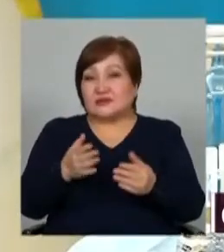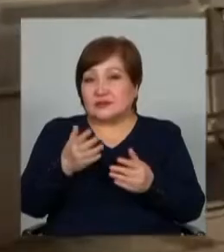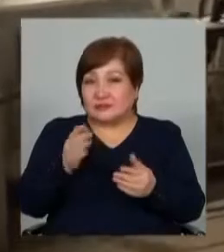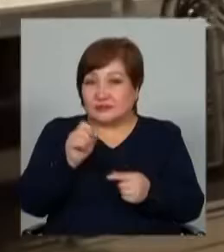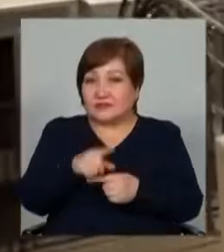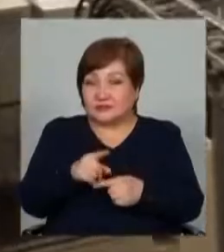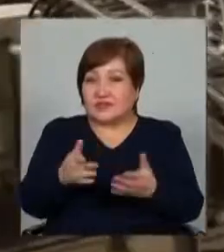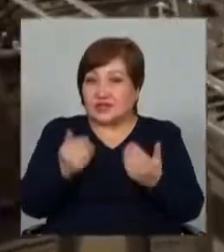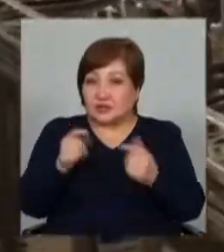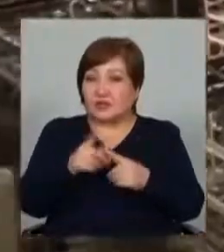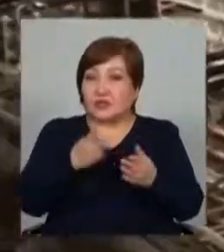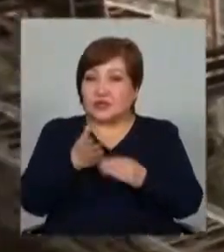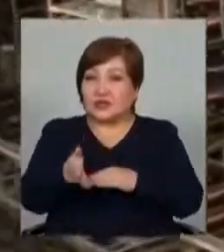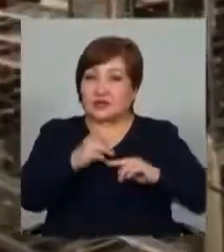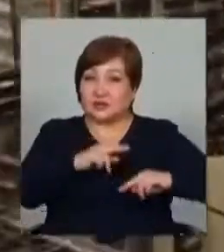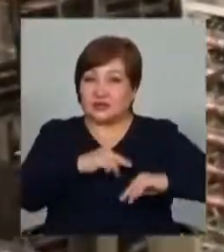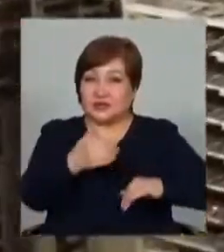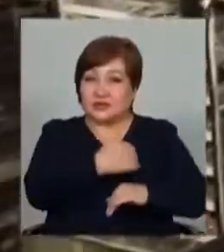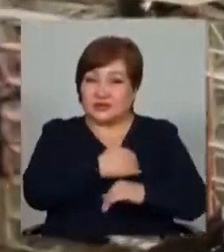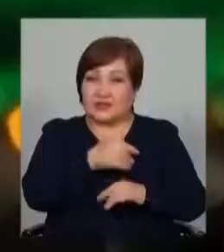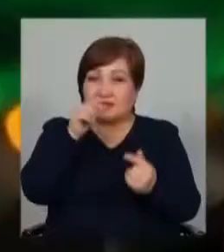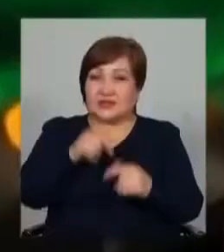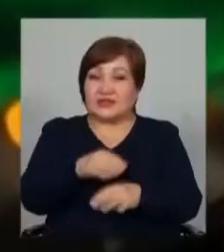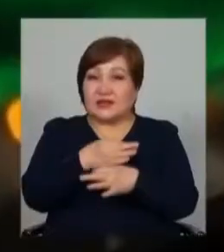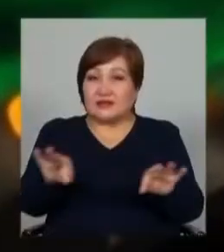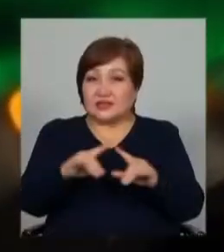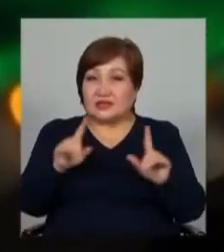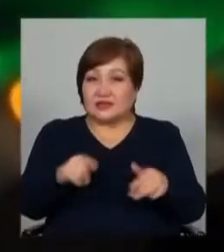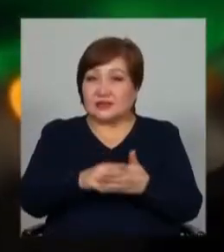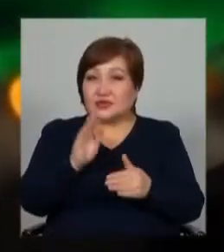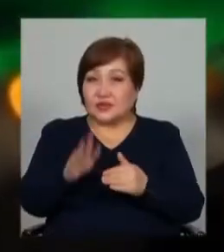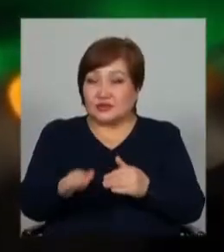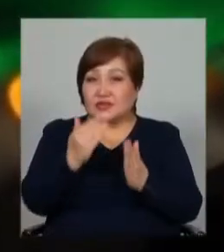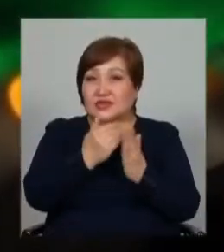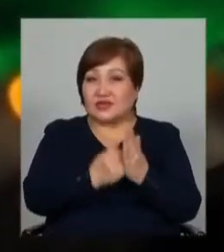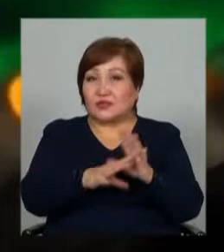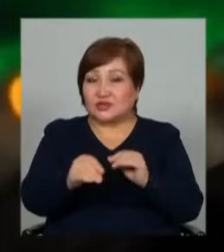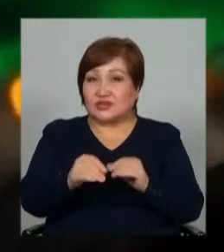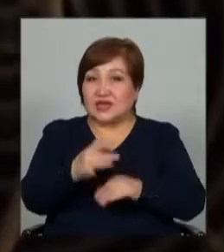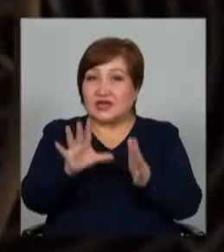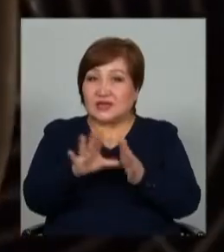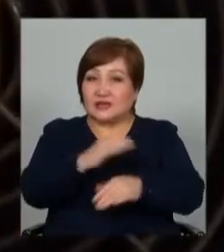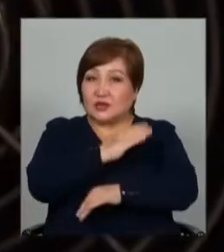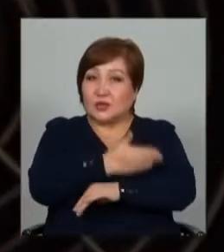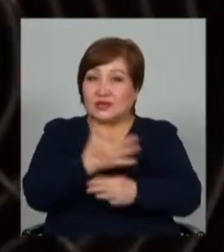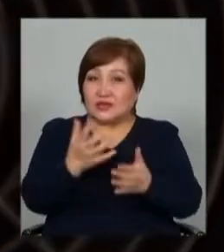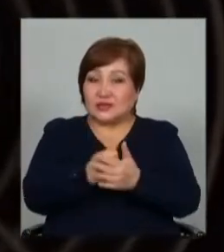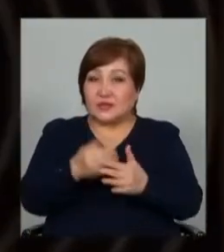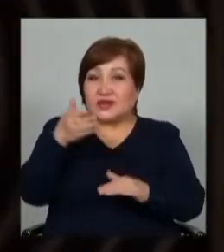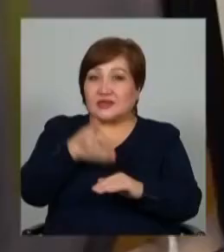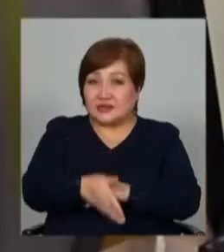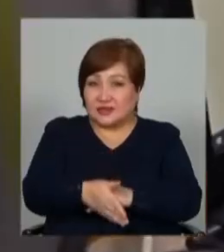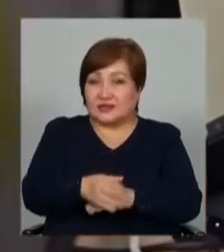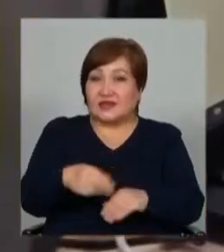жұмыс істегісі келетіндердің тиісті лицензиясы болуы қажет. Сондай-ақ тариф бойынша электр қуатын алып, кірістерін декларациялауы және